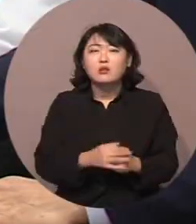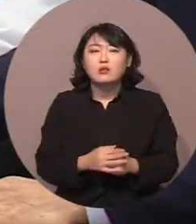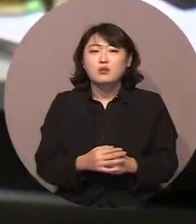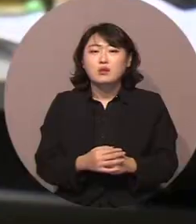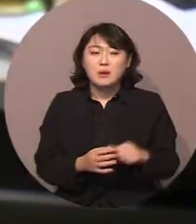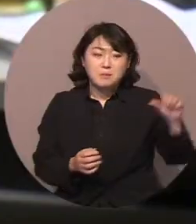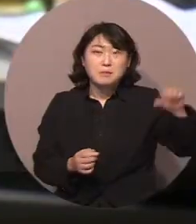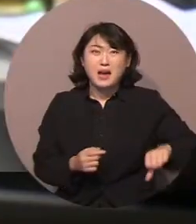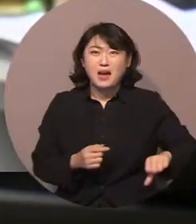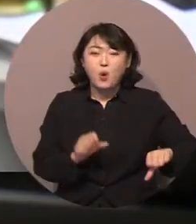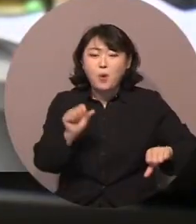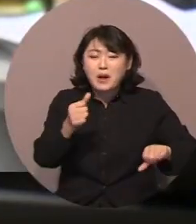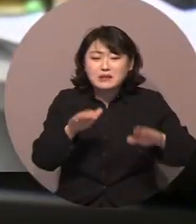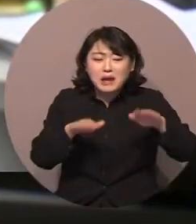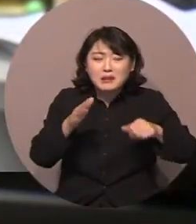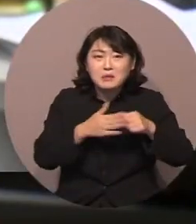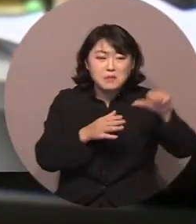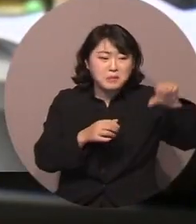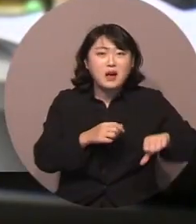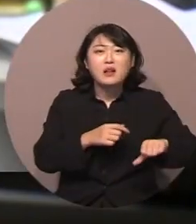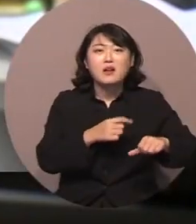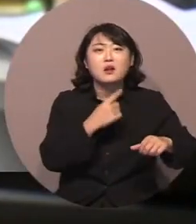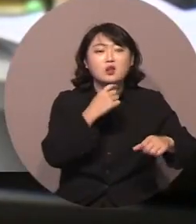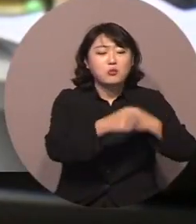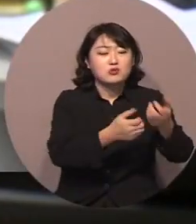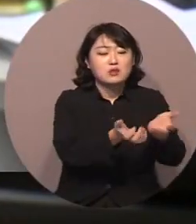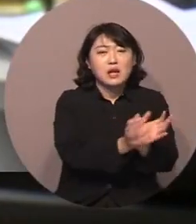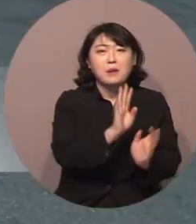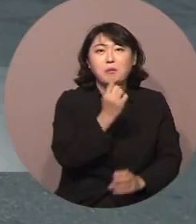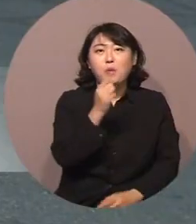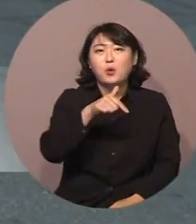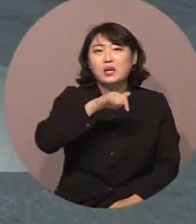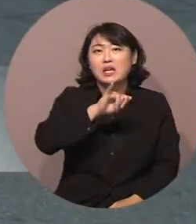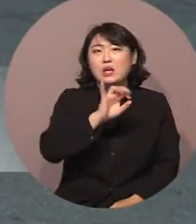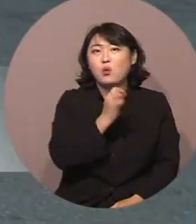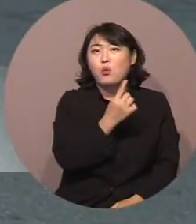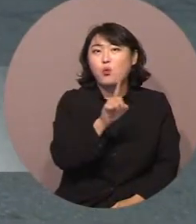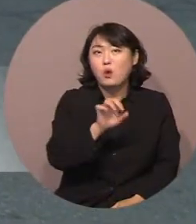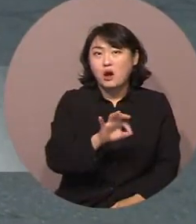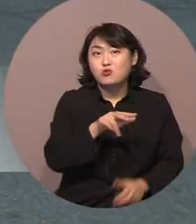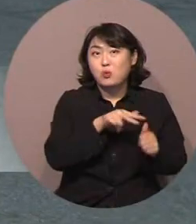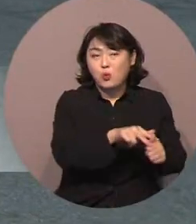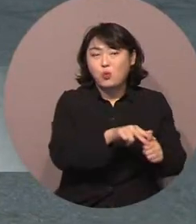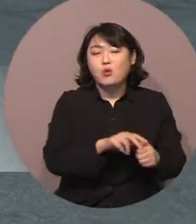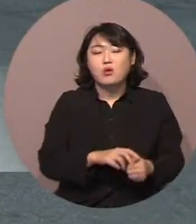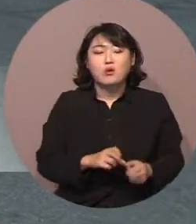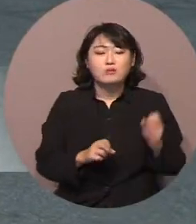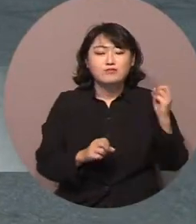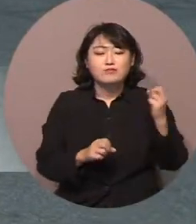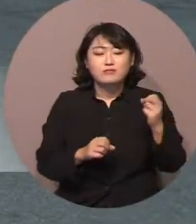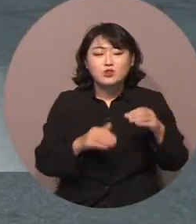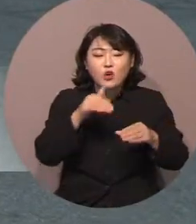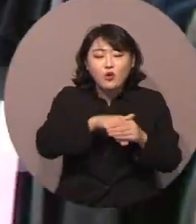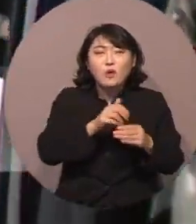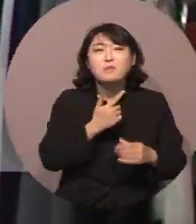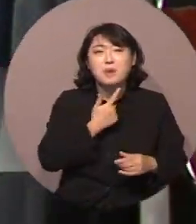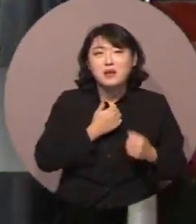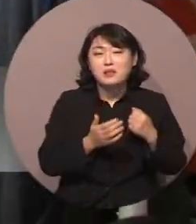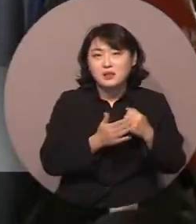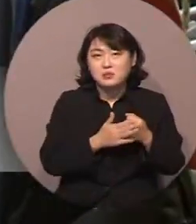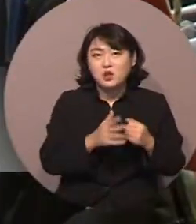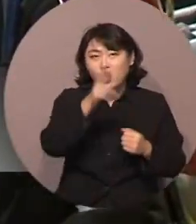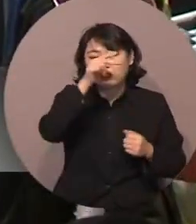아쉬운 패배를 맛봤던 더불어민주당 복기왕 후보는 재선 시장의 경력을 살려 변화를 이끌어 내겠다며